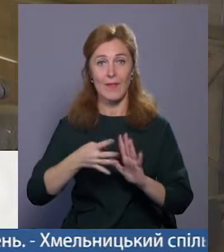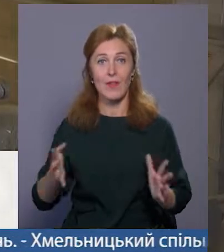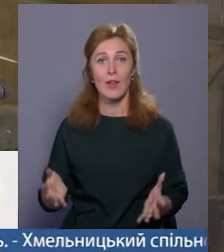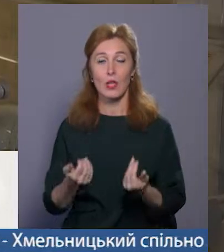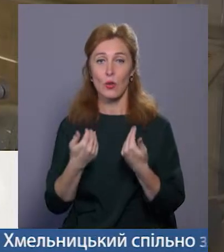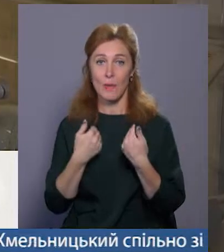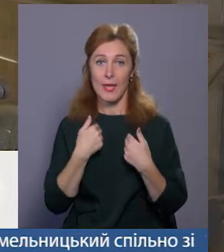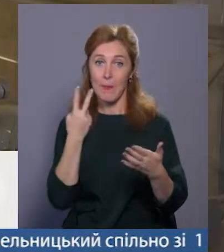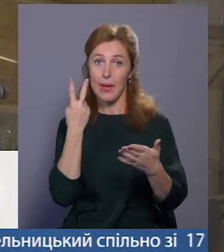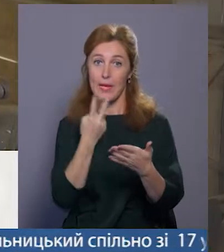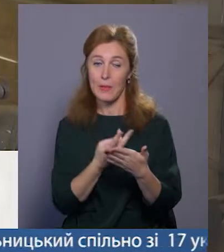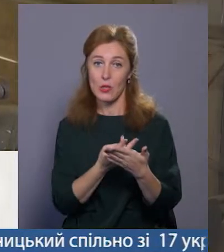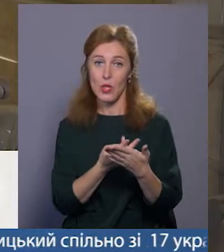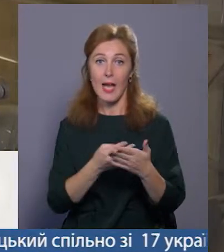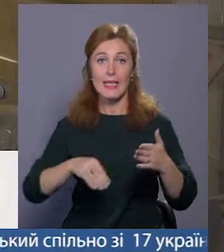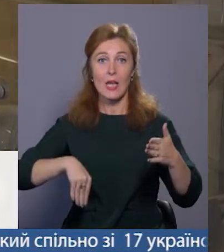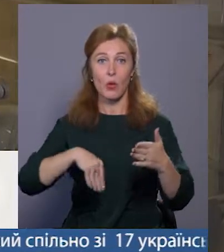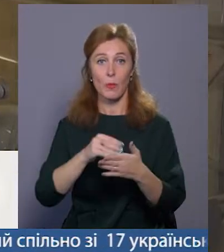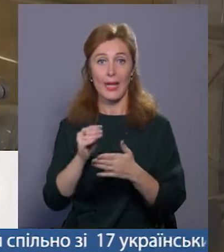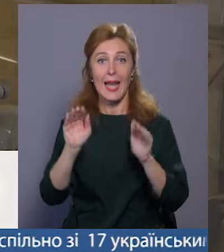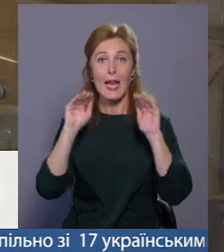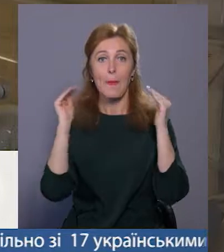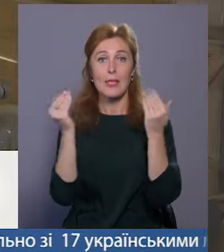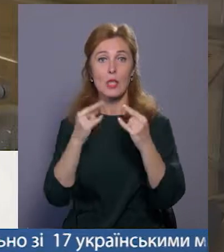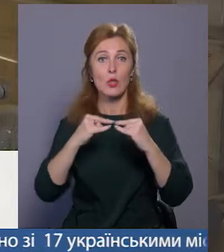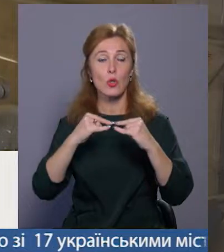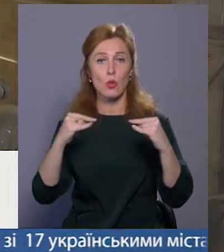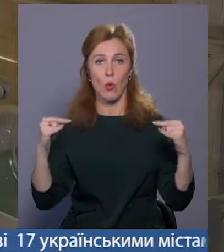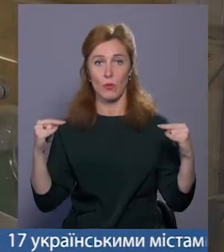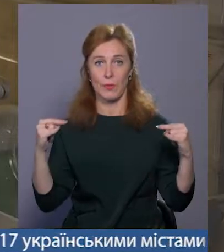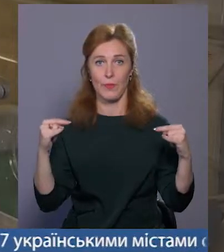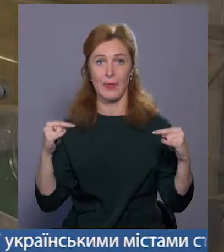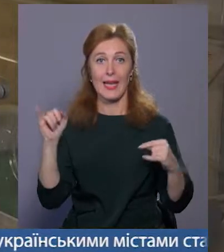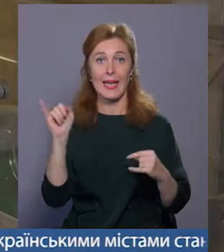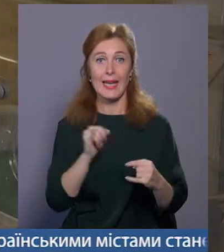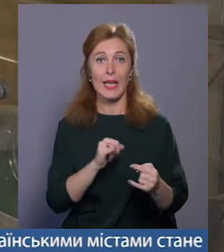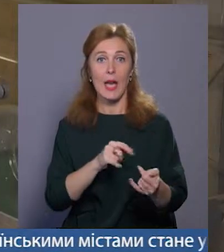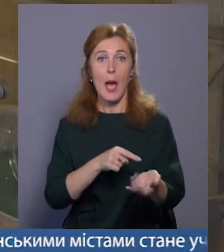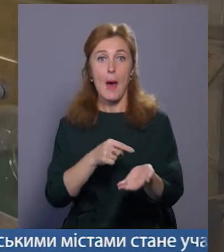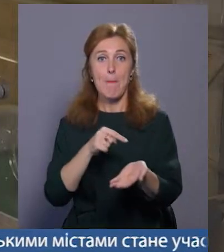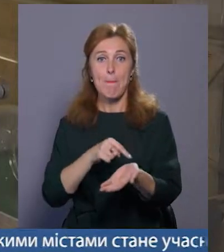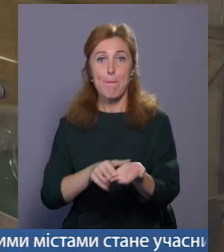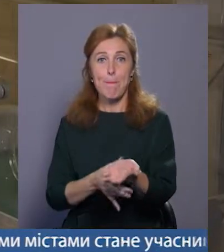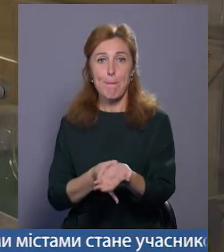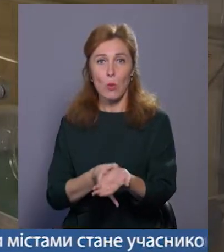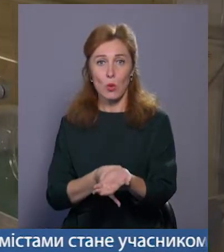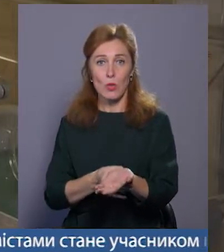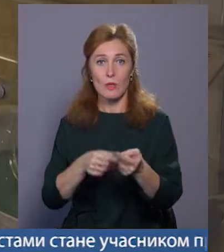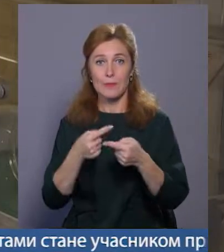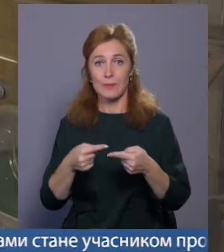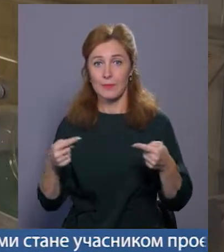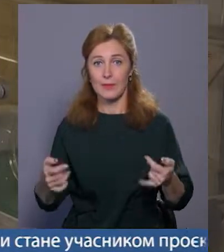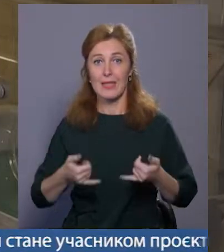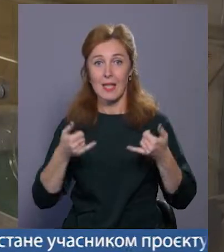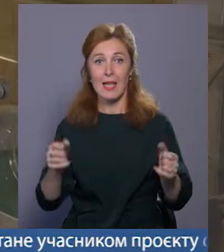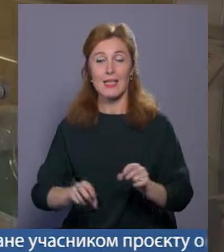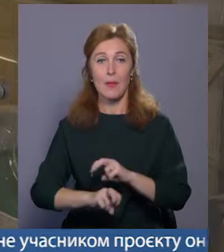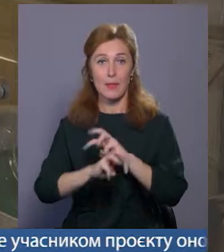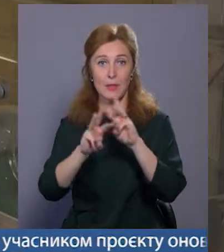передбачає закупівлю реанімаційного столику, інфузомату і пульсоксиметра для забезпечення цілодобового